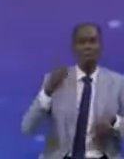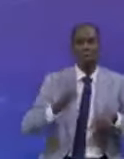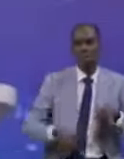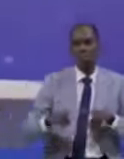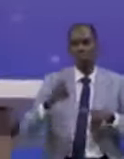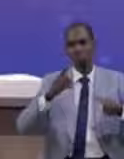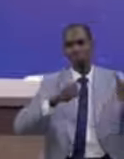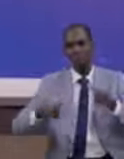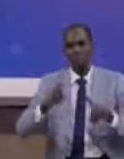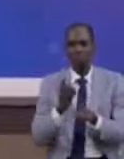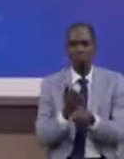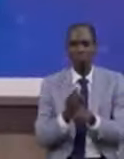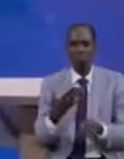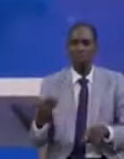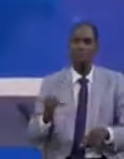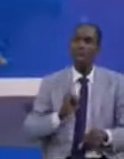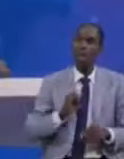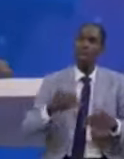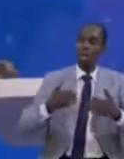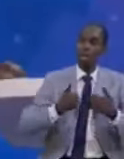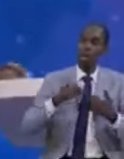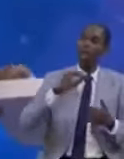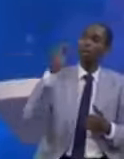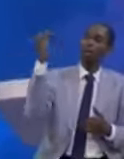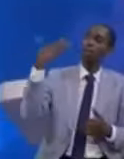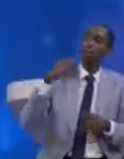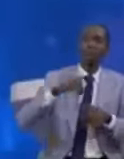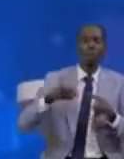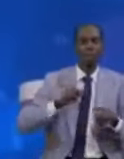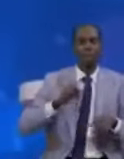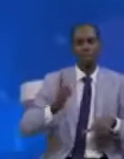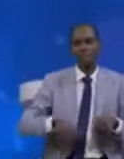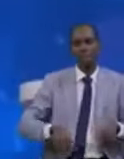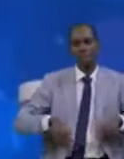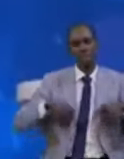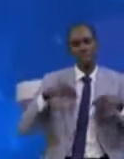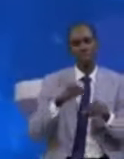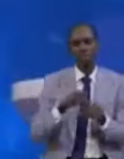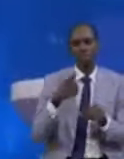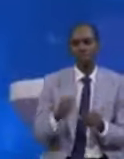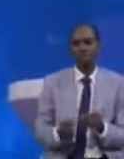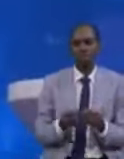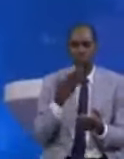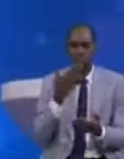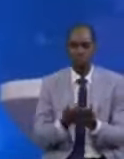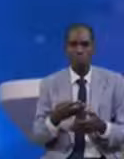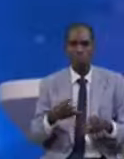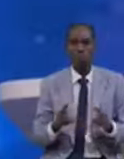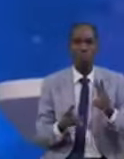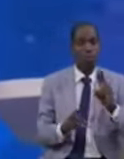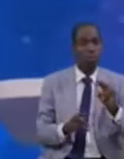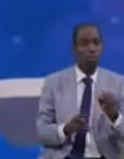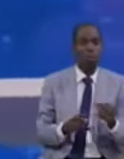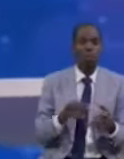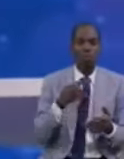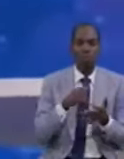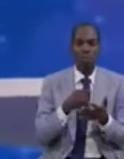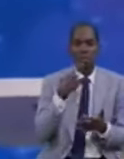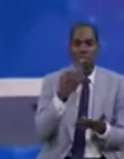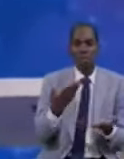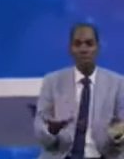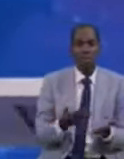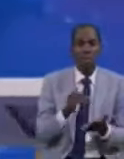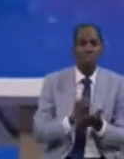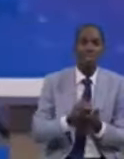peut pas mener dans la vie dans la vérité non ah j'ai la grâce mais elle est partielle non il dit il est il peut